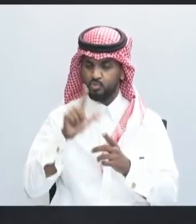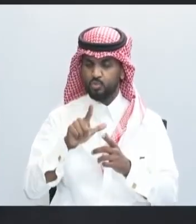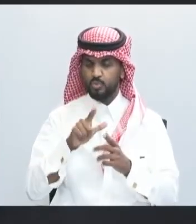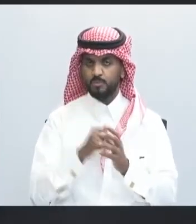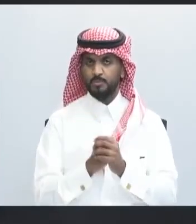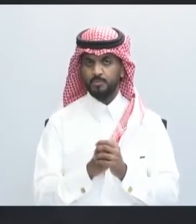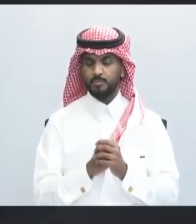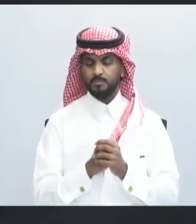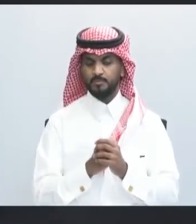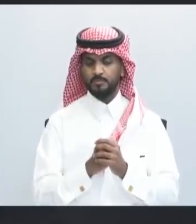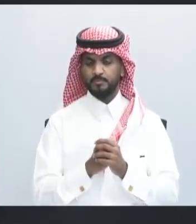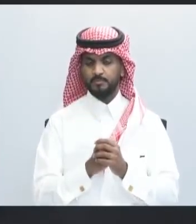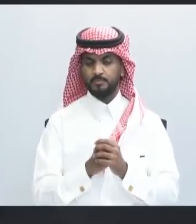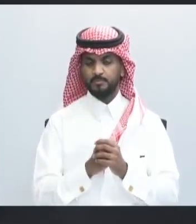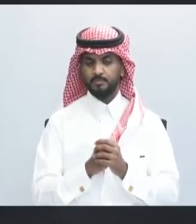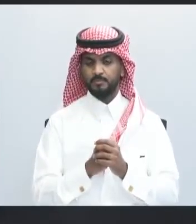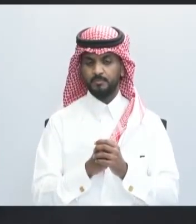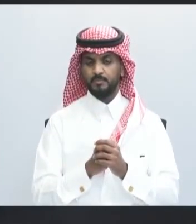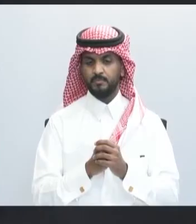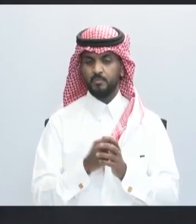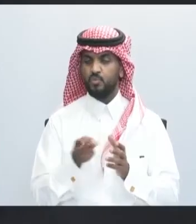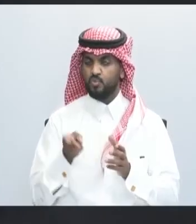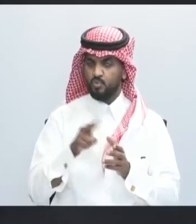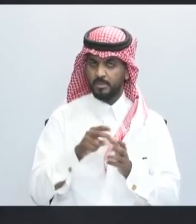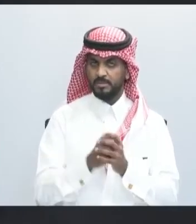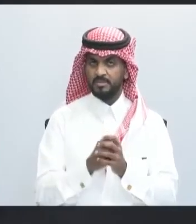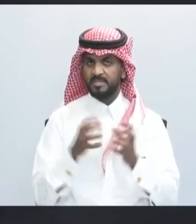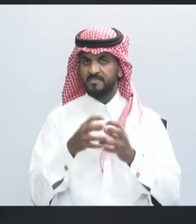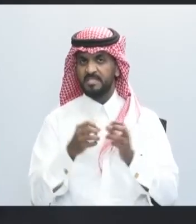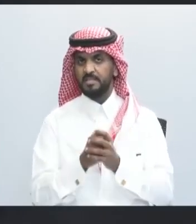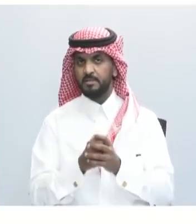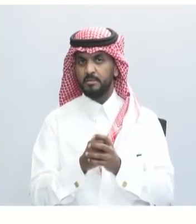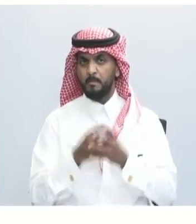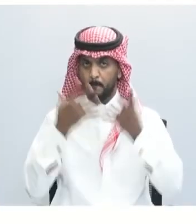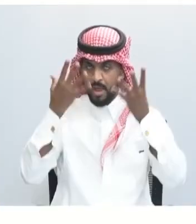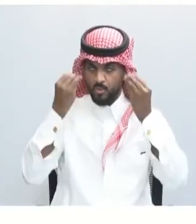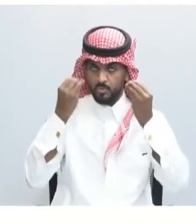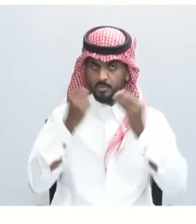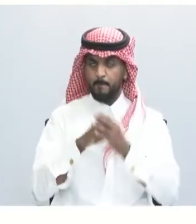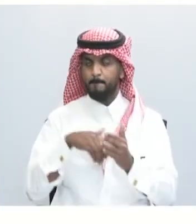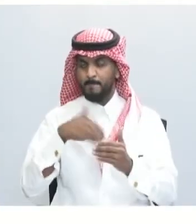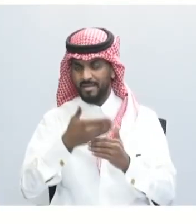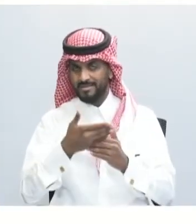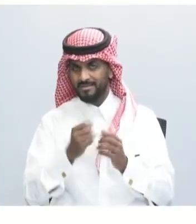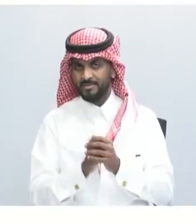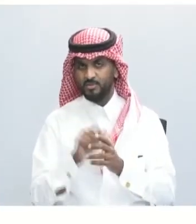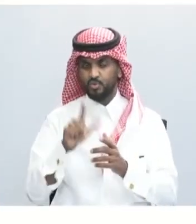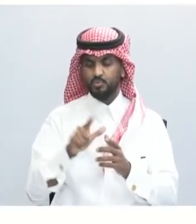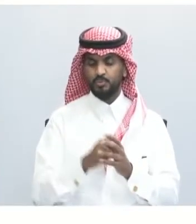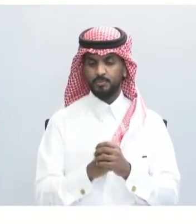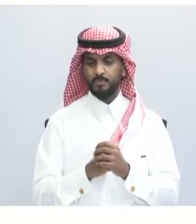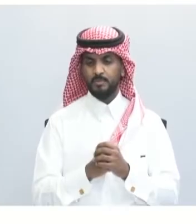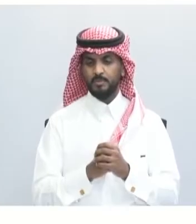ام لا ثم بعد ذلك مفسر البيانات بعد اسبوع فكر او فكري